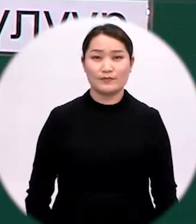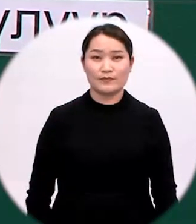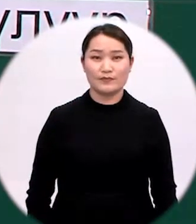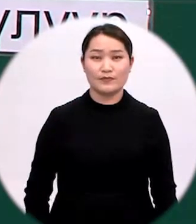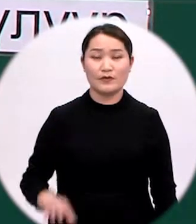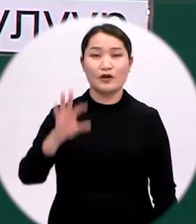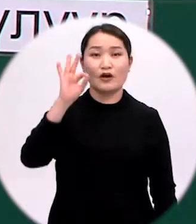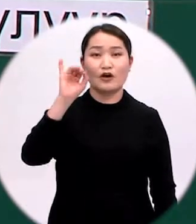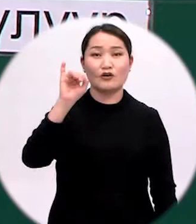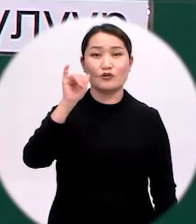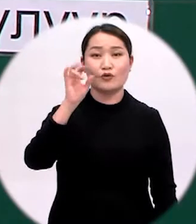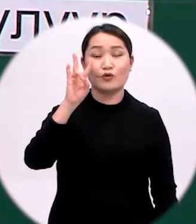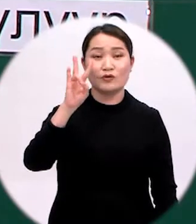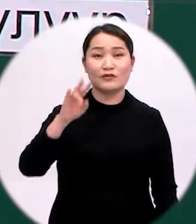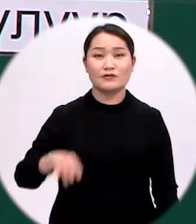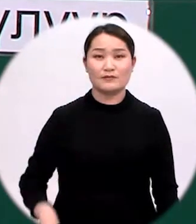Аюун.